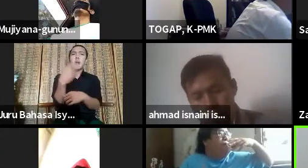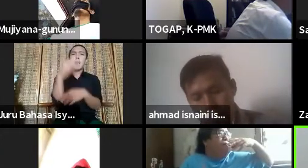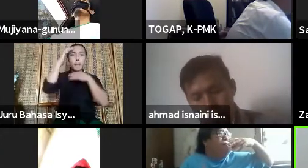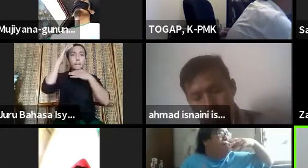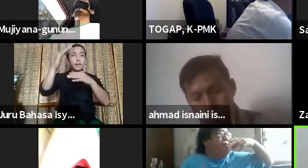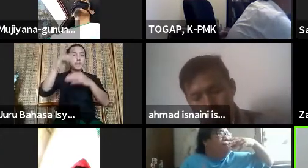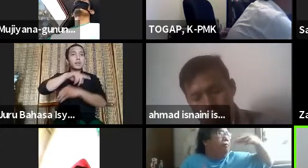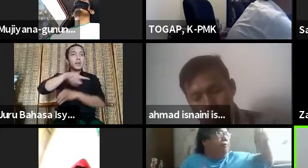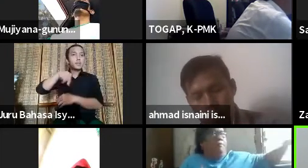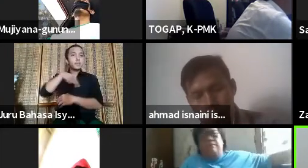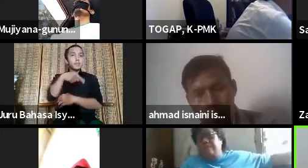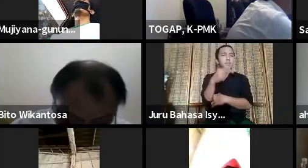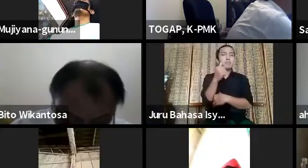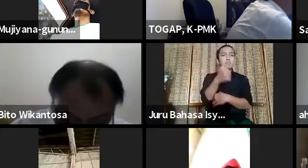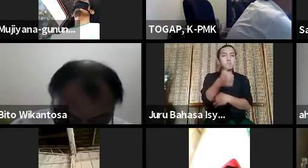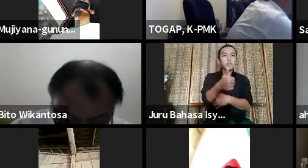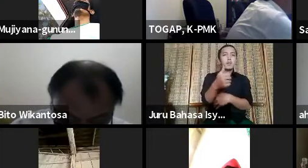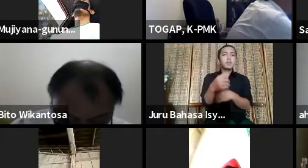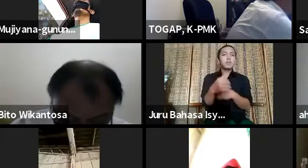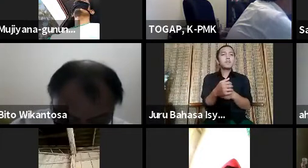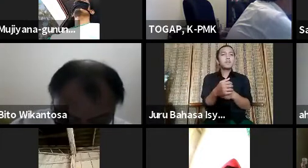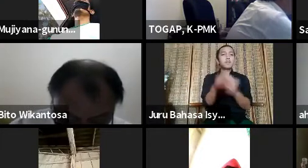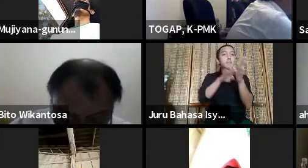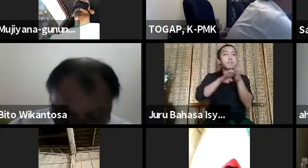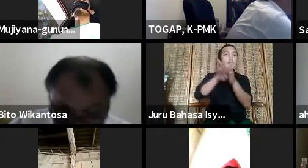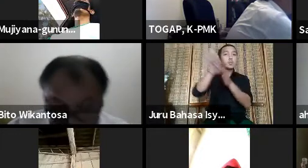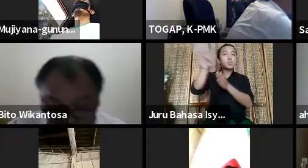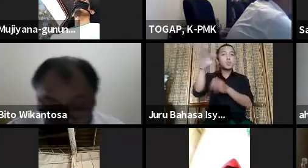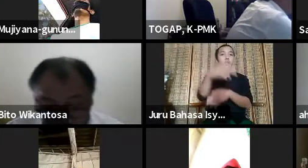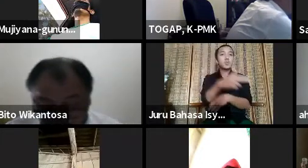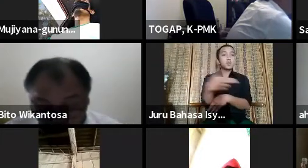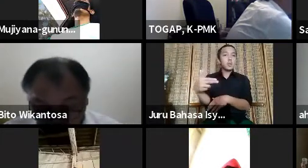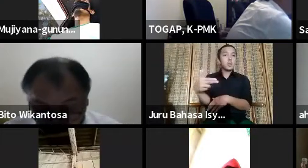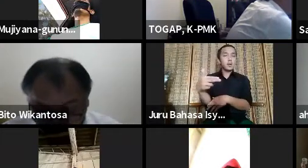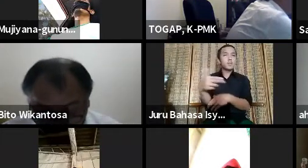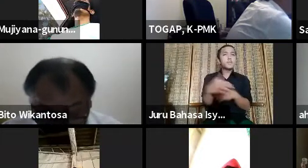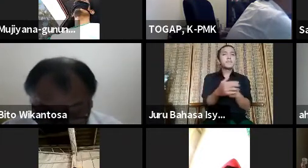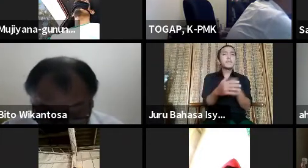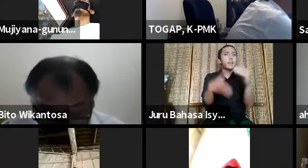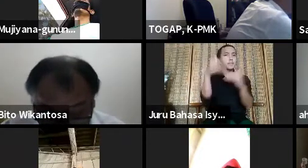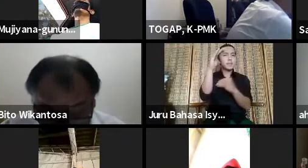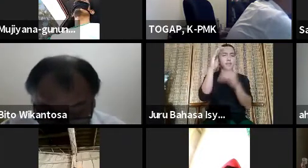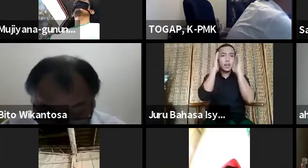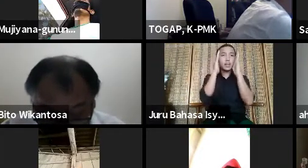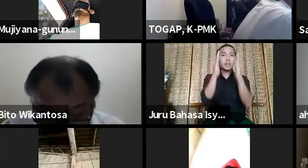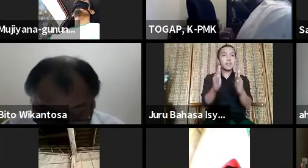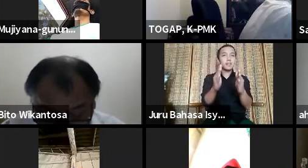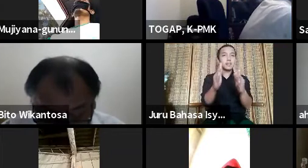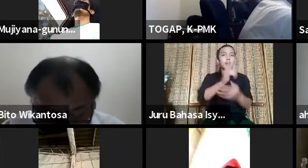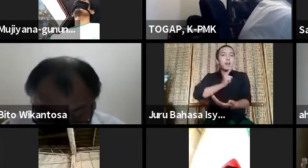membuahkan Indonesia yang lebih maju, yang lebih memperhatikan hak asasi manusia, yang lebih